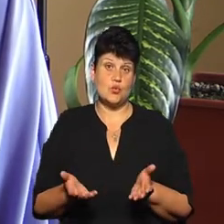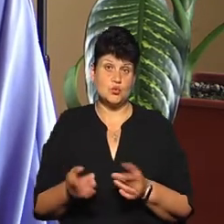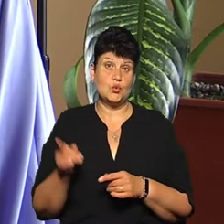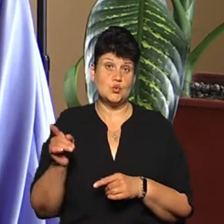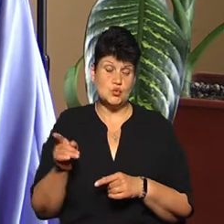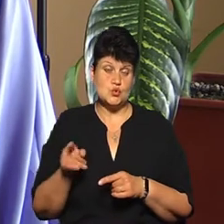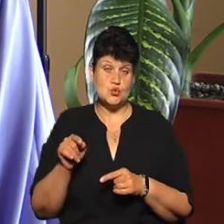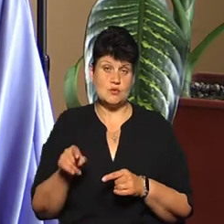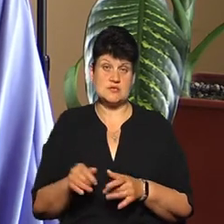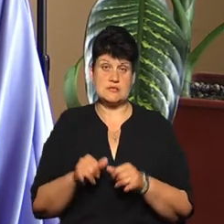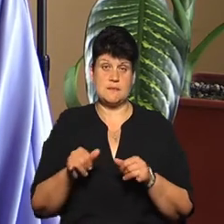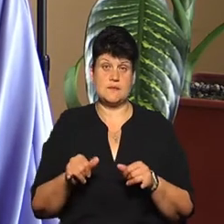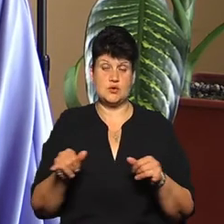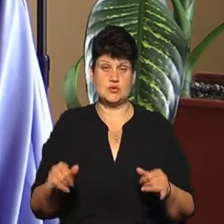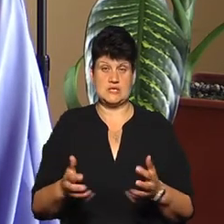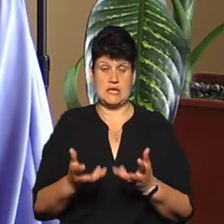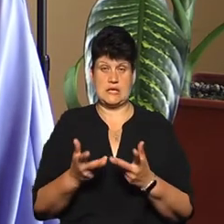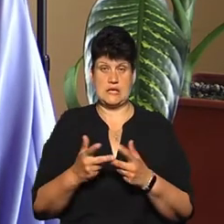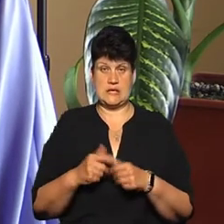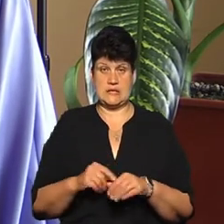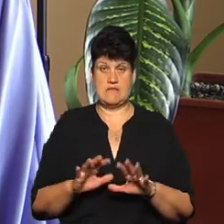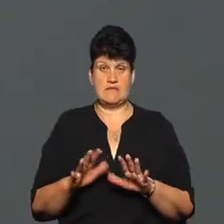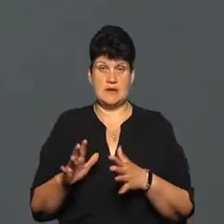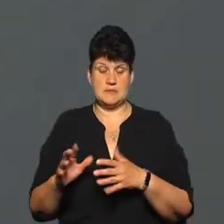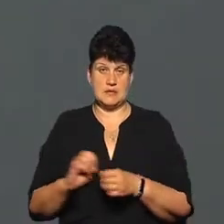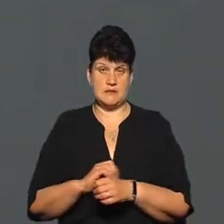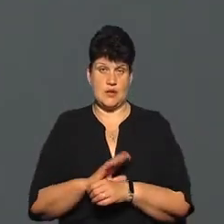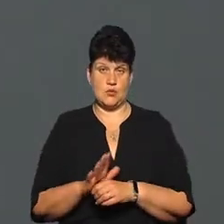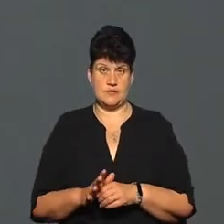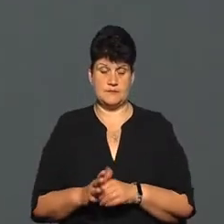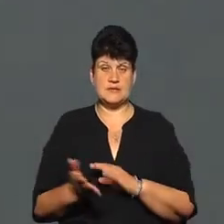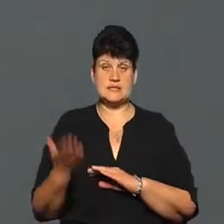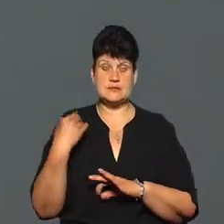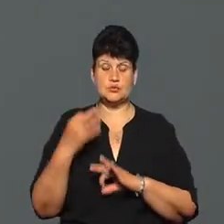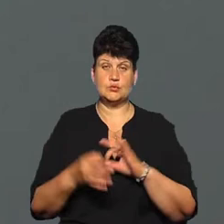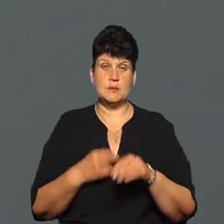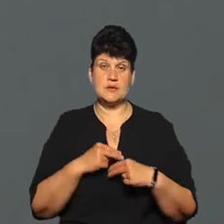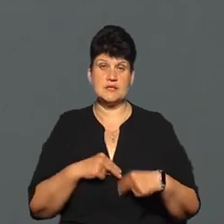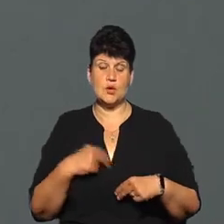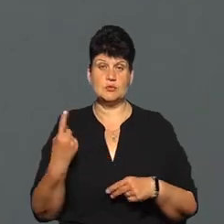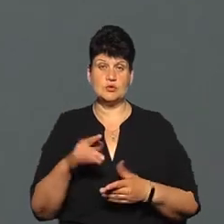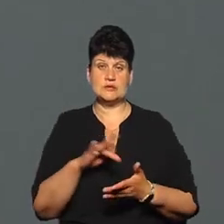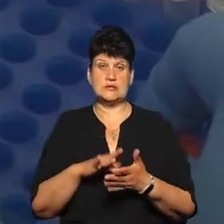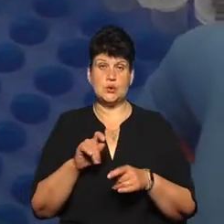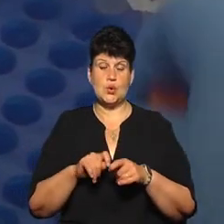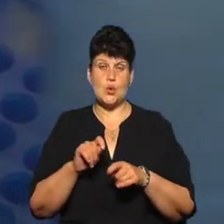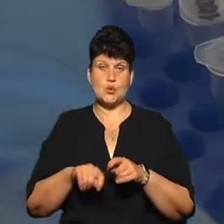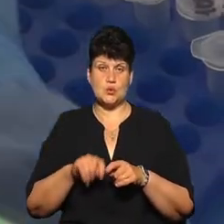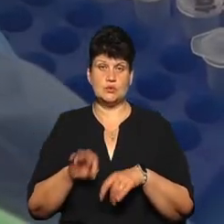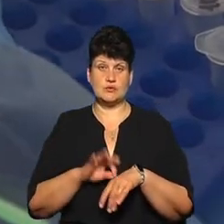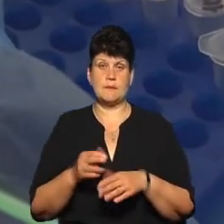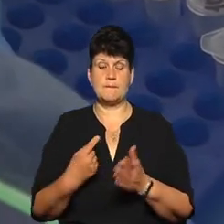нас збільшується кількість випадків на ковід. За минулу добу працівники обласного центру контролю хвороб